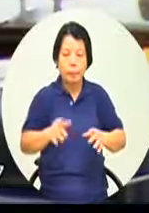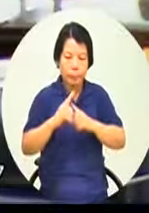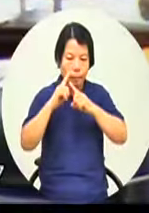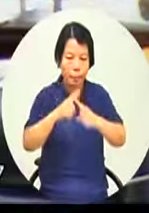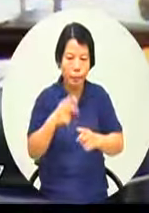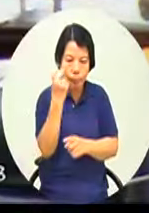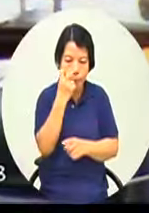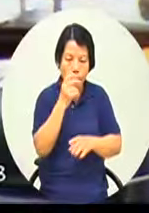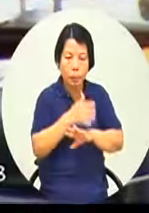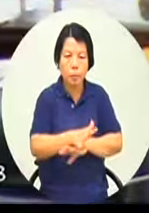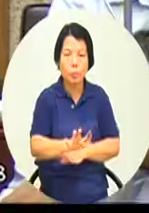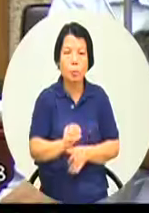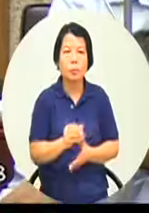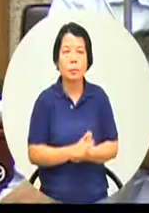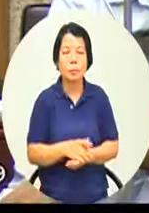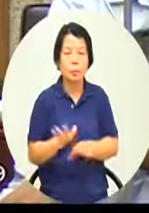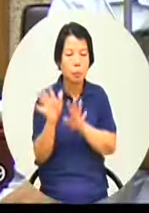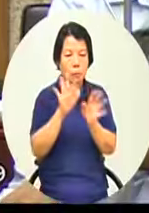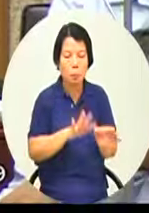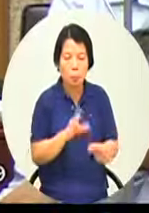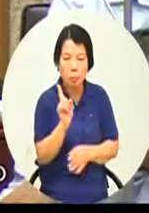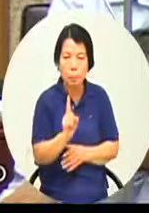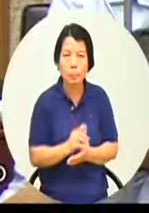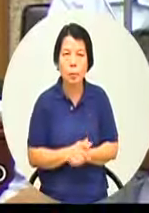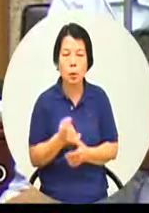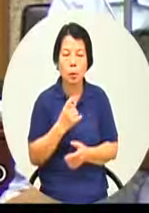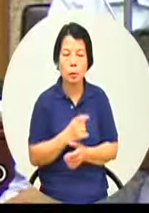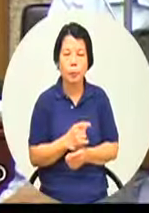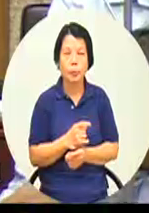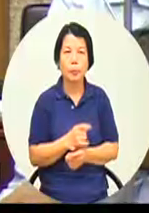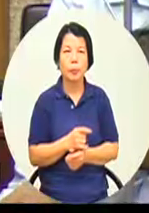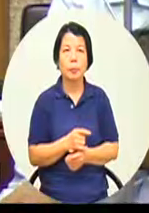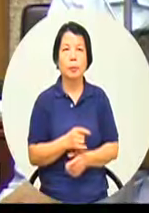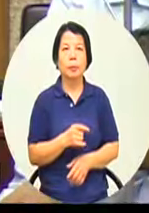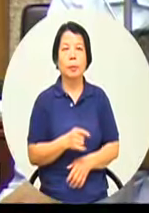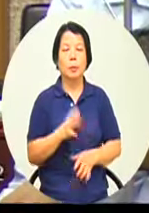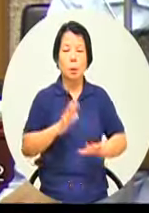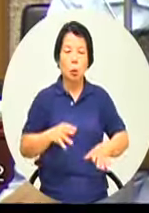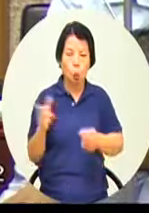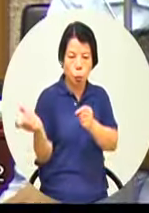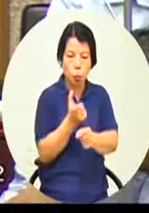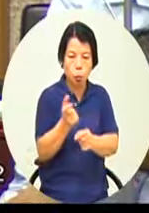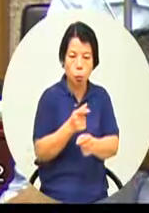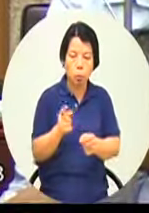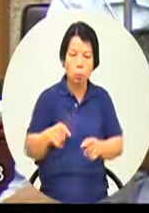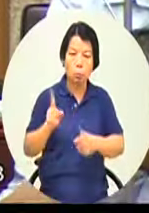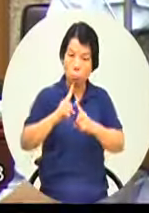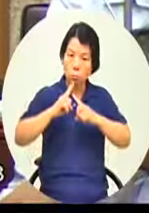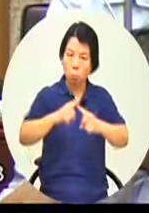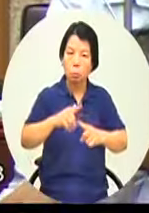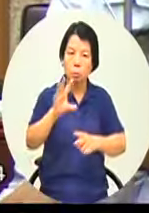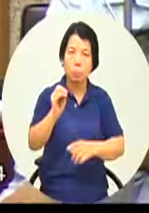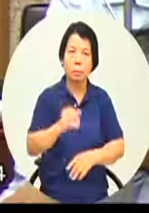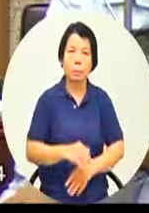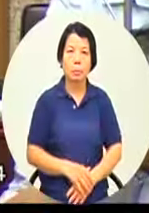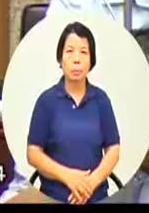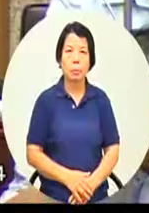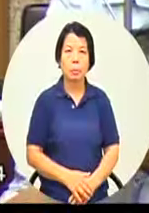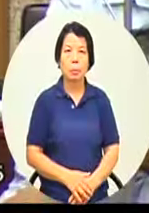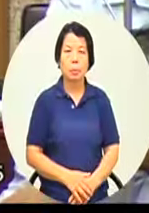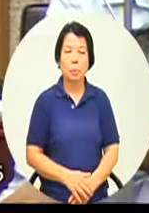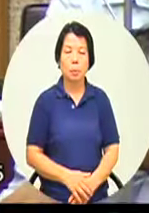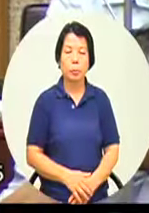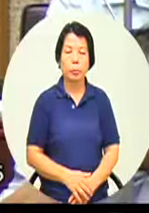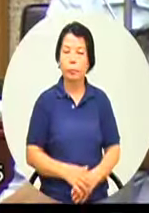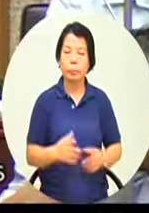吗？ 目前的话我们有去看过的话是 风灾那时候你有去吗？ 风灾那个时候我们没有